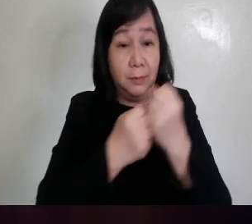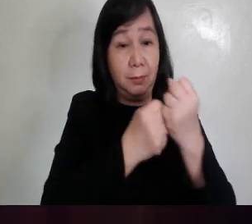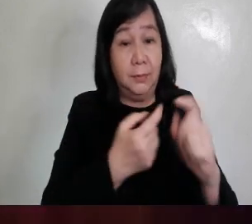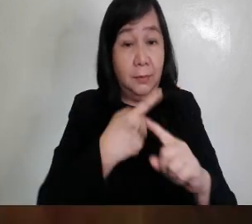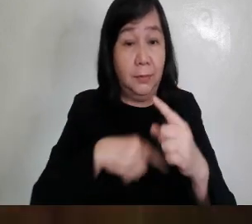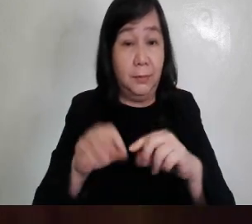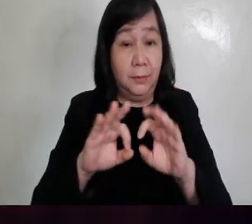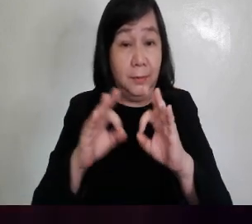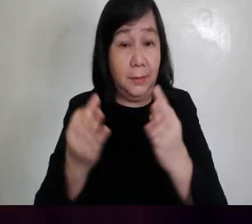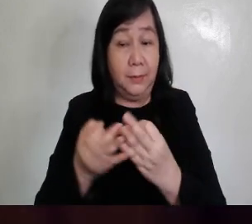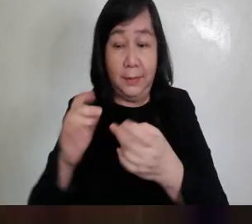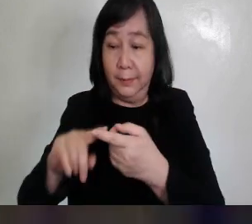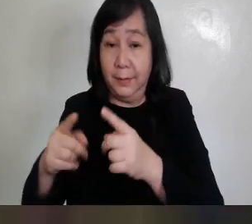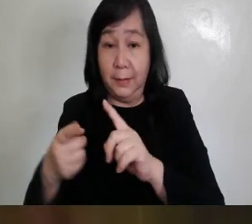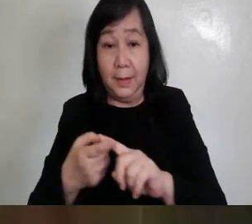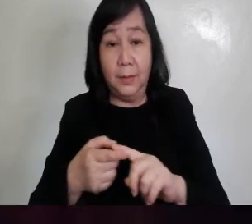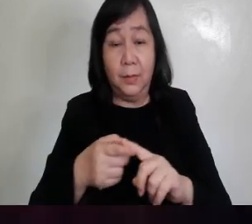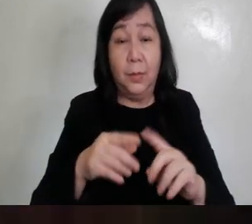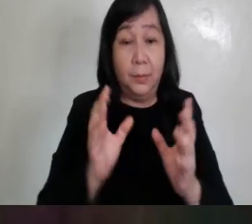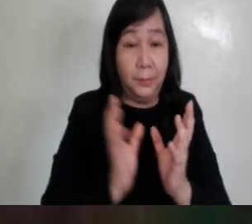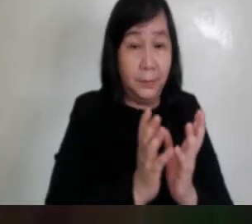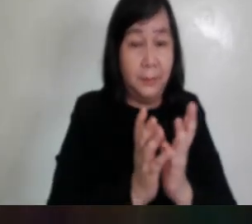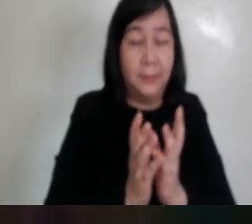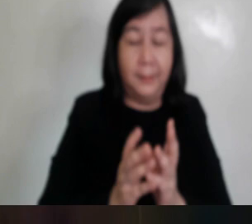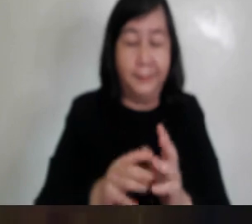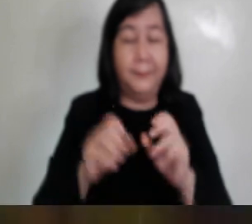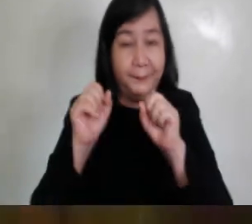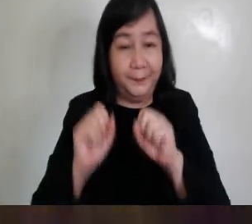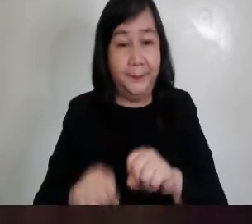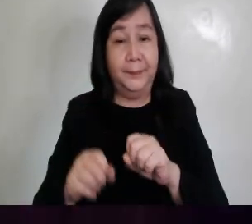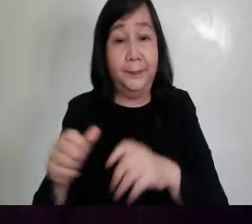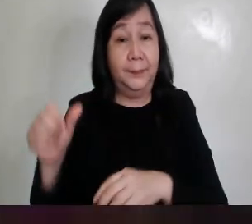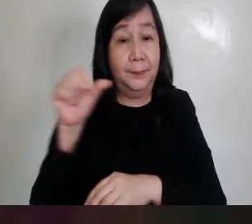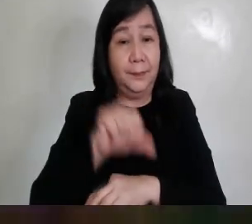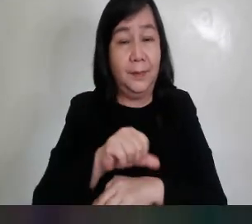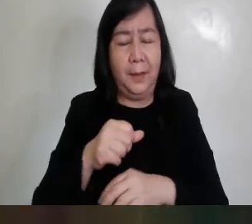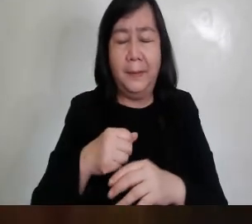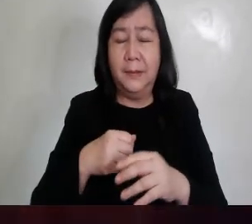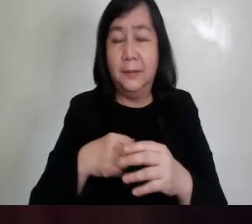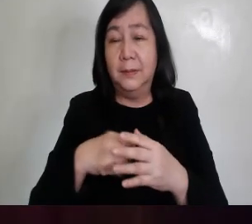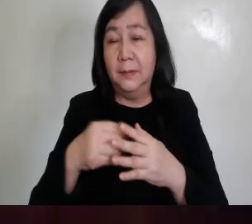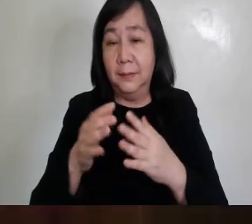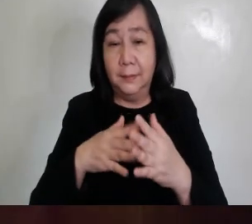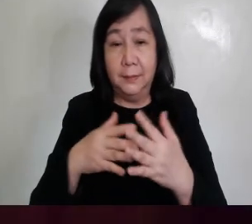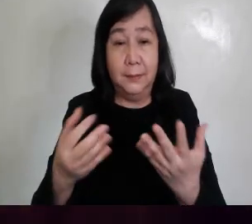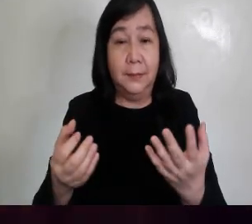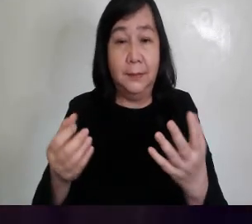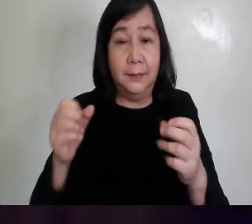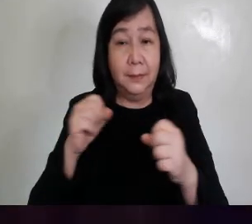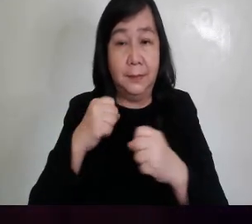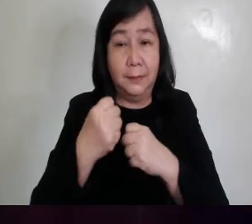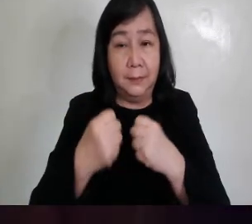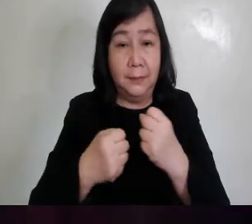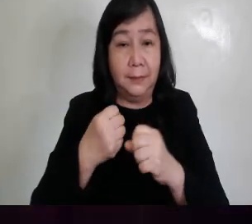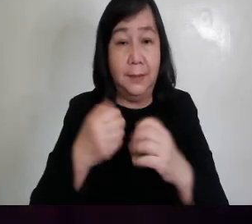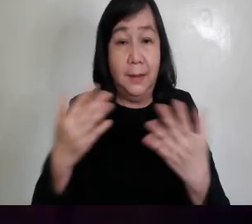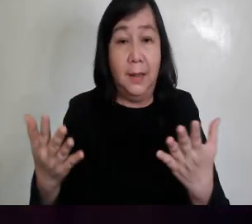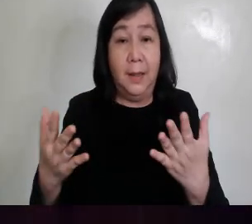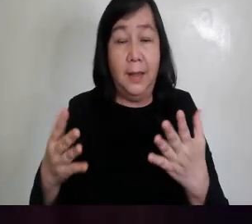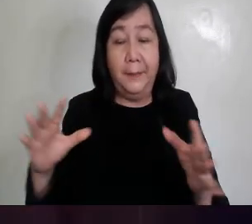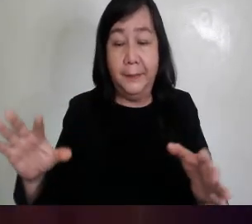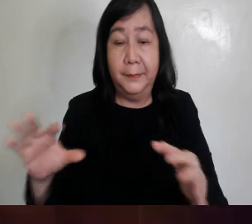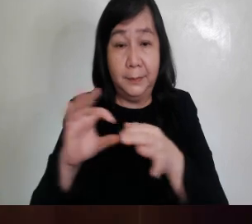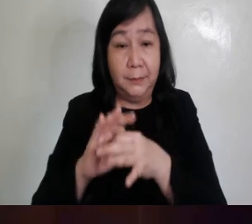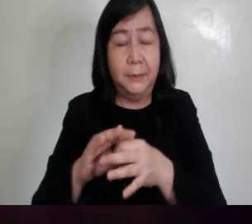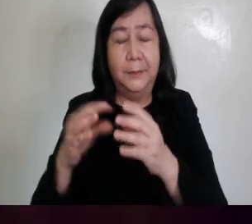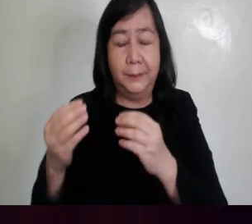pamilya, kaibigan o komunidad ay mas kayang lampasan ang mga pagsubok kung paano ang malapit na